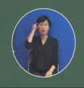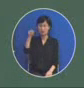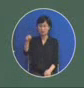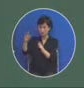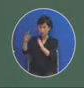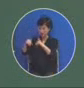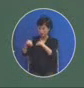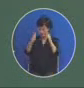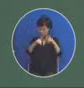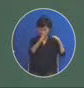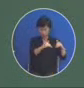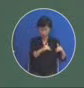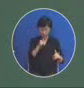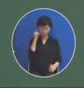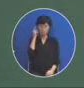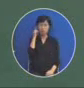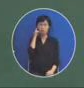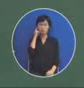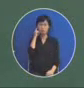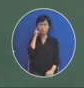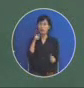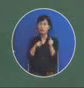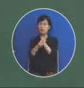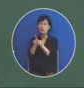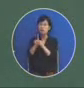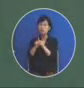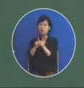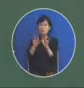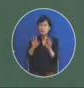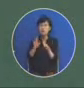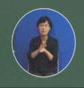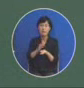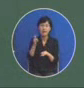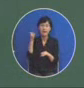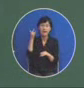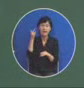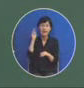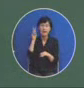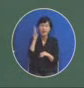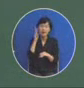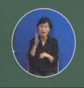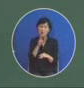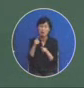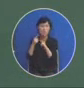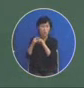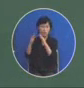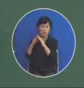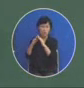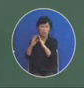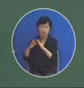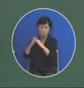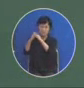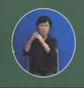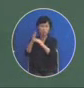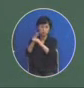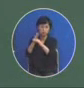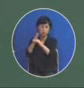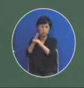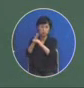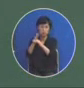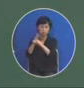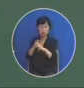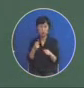Now there's something that we must know. 지금 이 예원교회도 지금 짓고 있고 지금 또 우리 이마누엘 서울도 뭐 지금